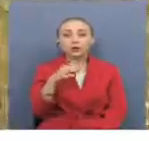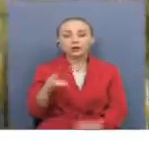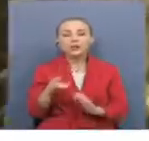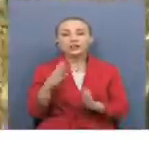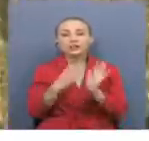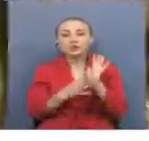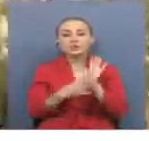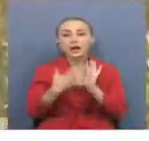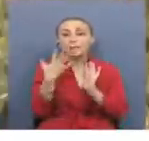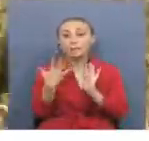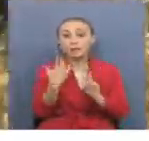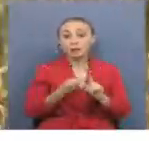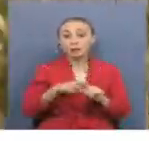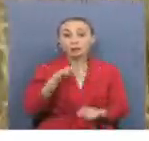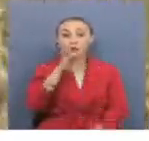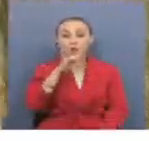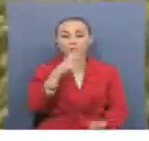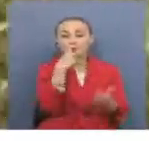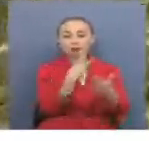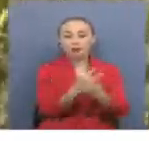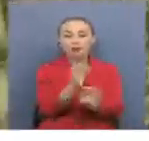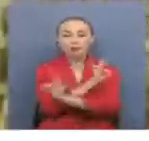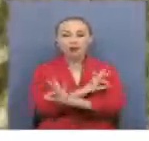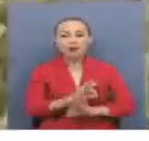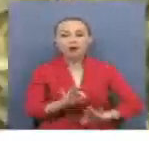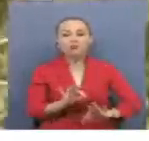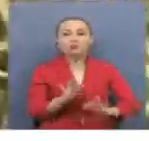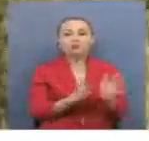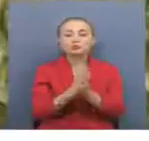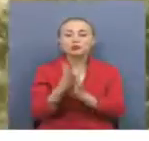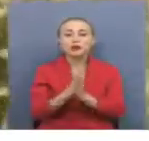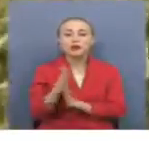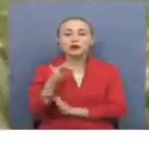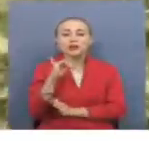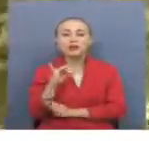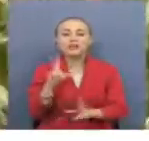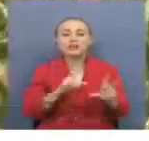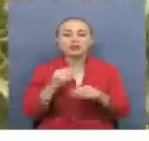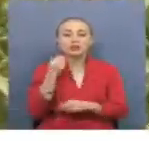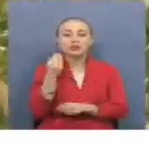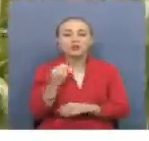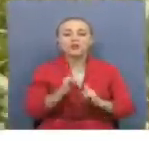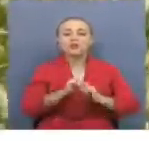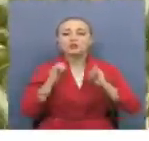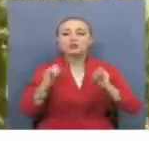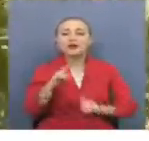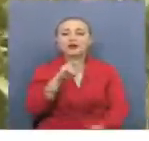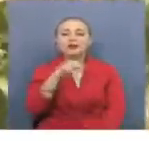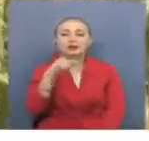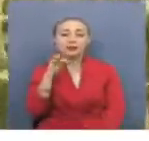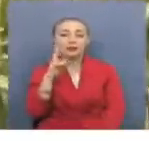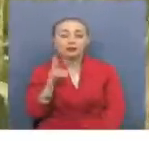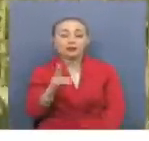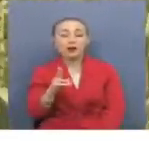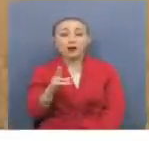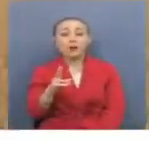мен қамырлылығы жоғары болуымен көңілге сенім ұялатады. Жоспарға сәйкес 42-тің 5-і кезінде астық жинау науқаны бел ортасынан асатын болады. Ақмылалық диқандардың